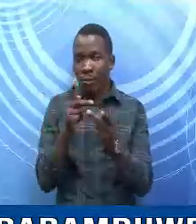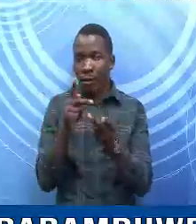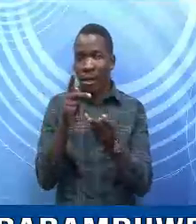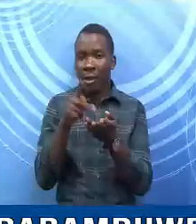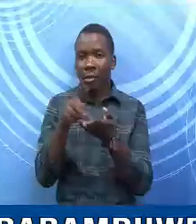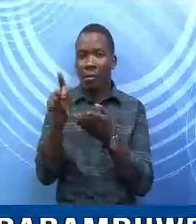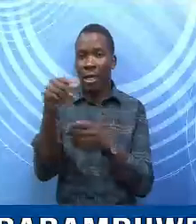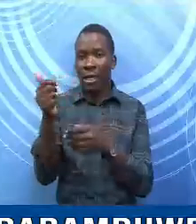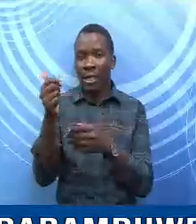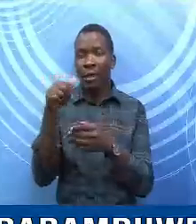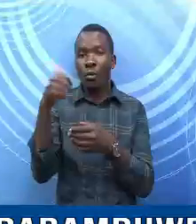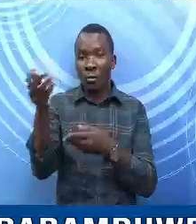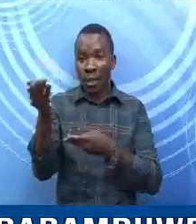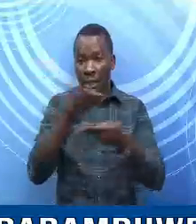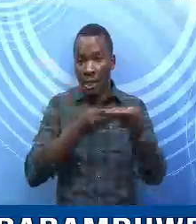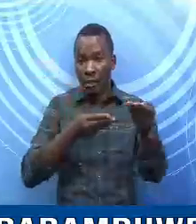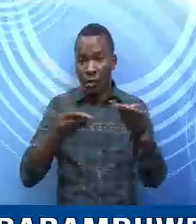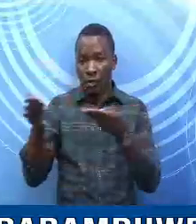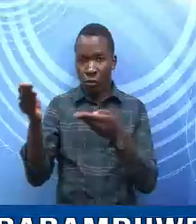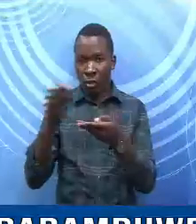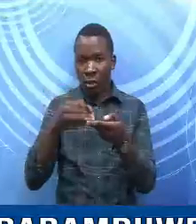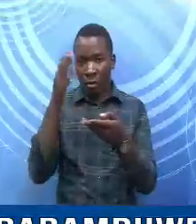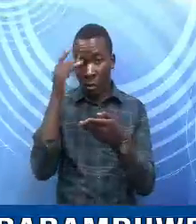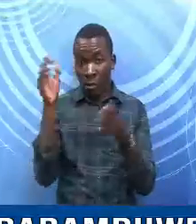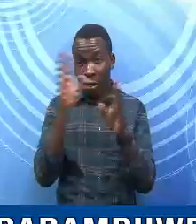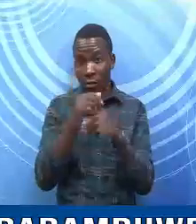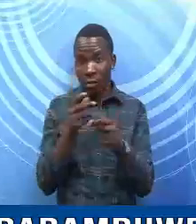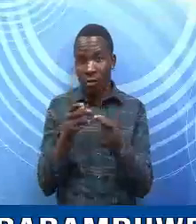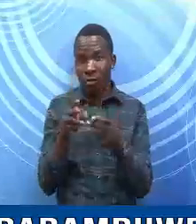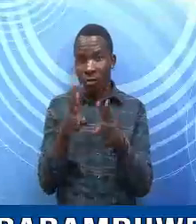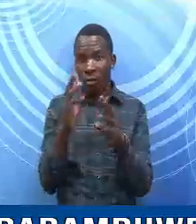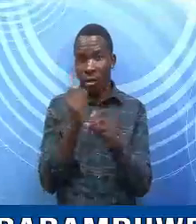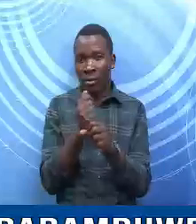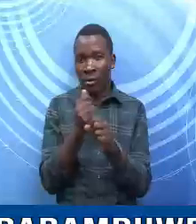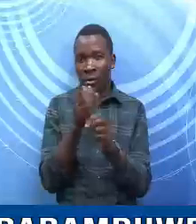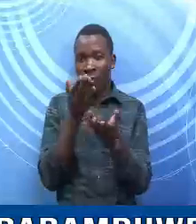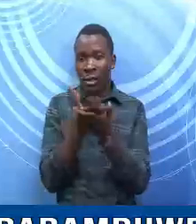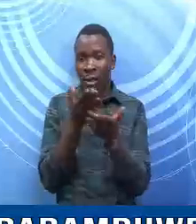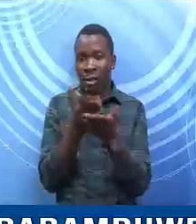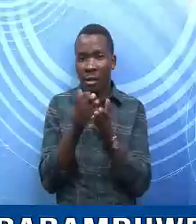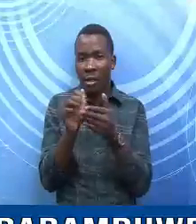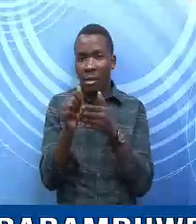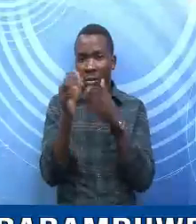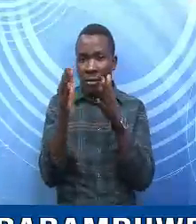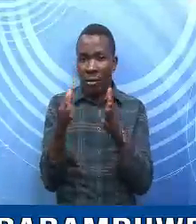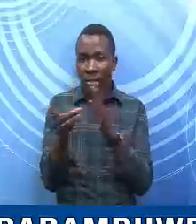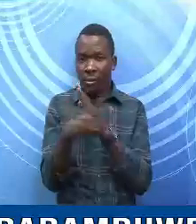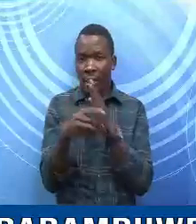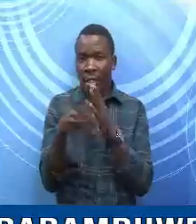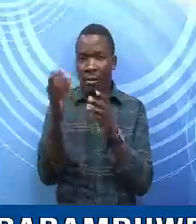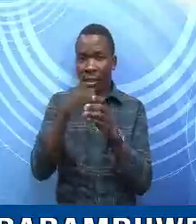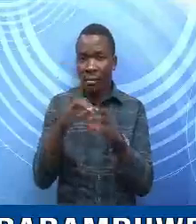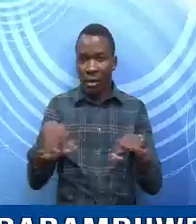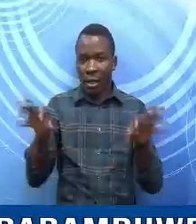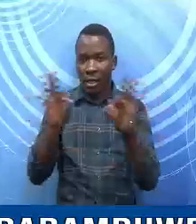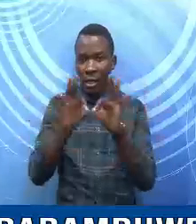ifite ukundi kuntu nabigenza. Rero twasaba ubuyobozi bw'akarere gushyira mu gaciro kuko ikibazo kimaze igihe kirekire kandi nabo